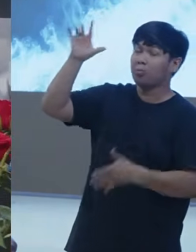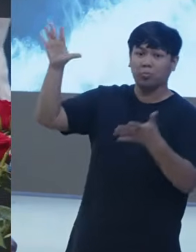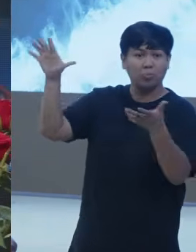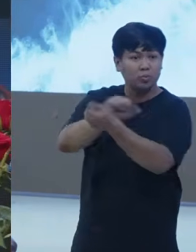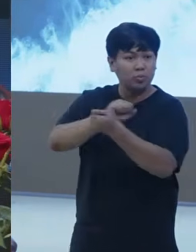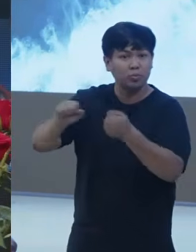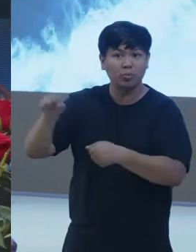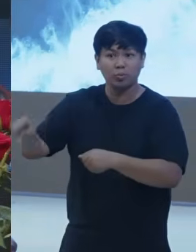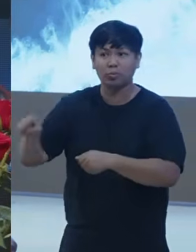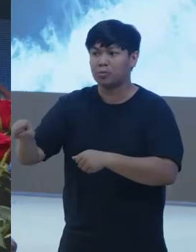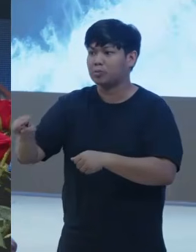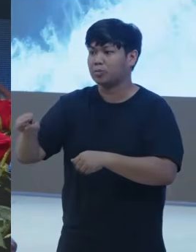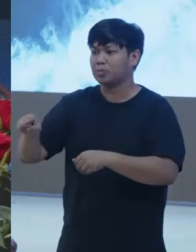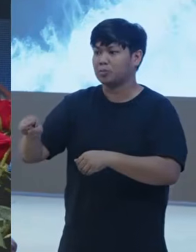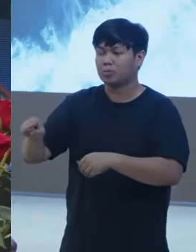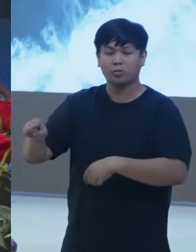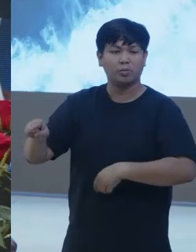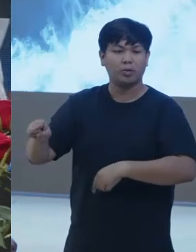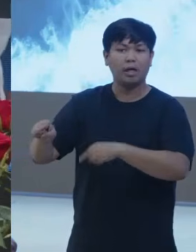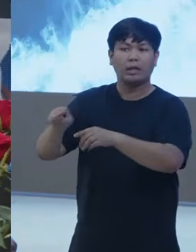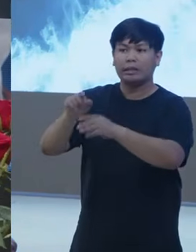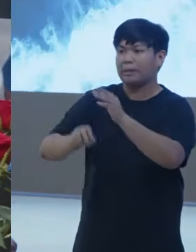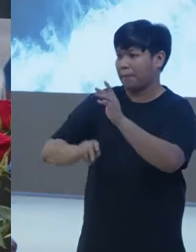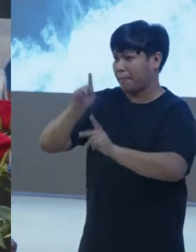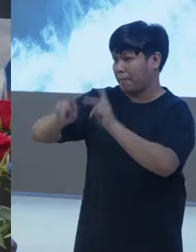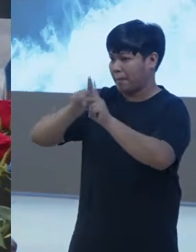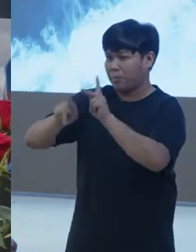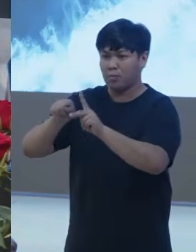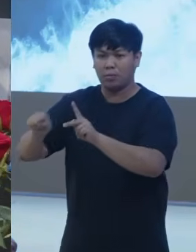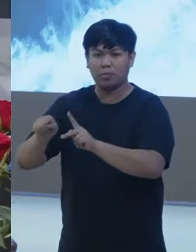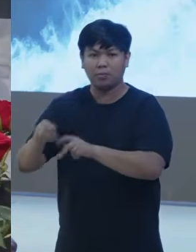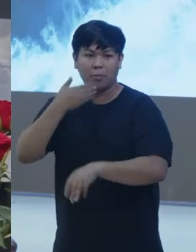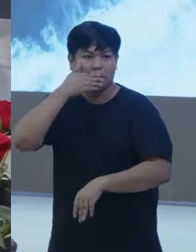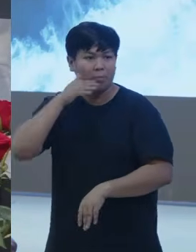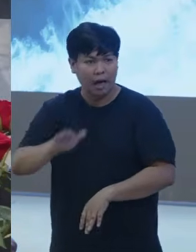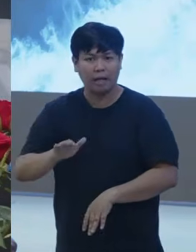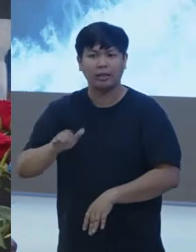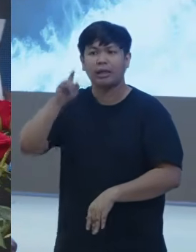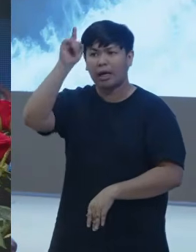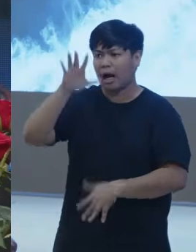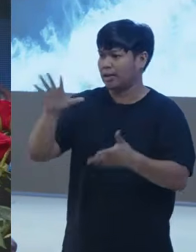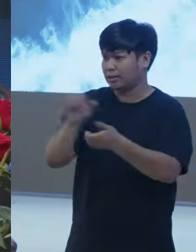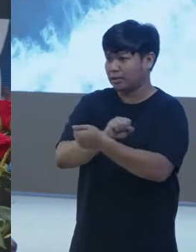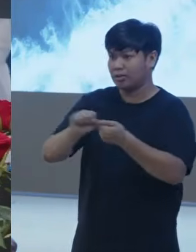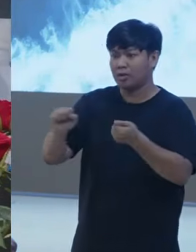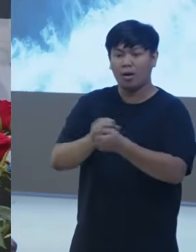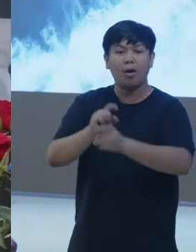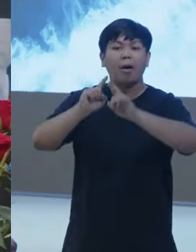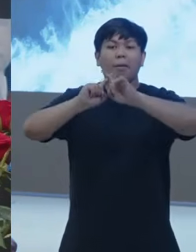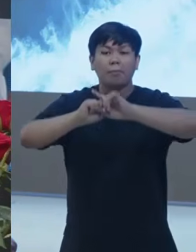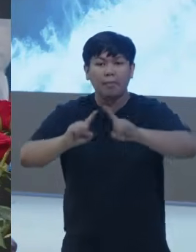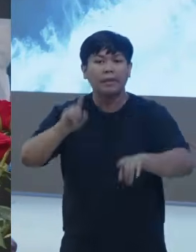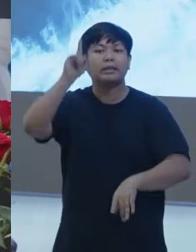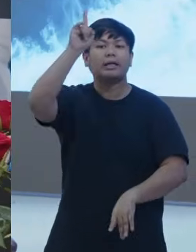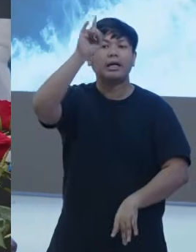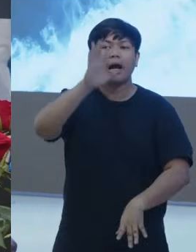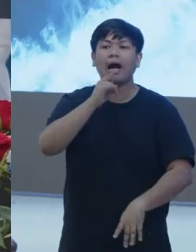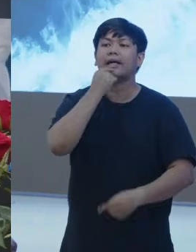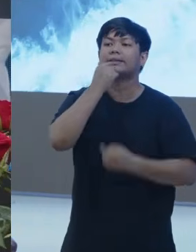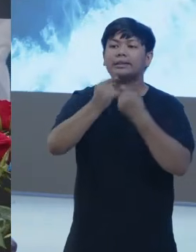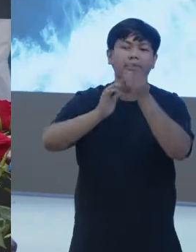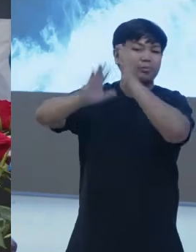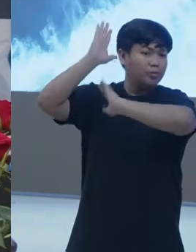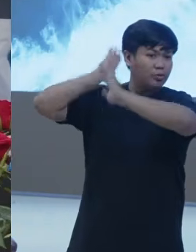alam siguro ni Jonah in the back of his mind na merong binitawang salitang ganito ang ating Panginoon.